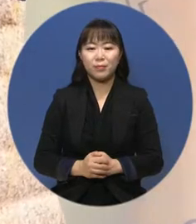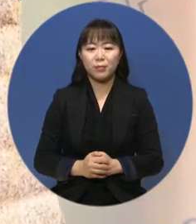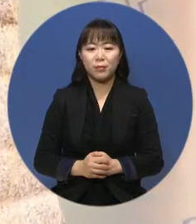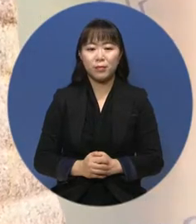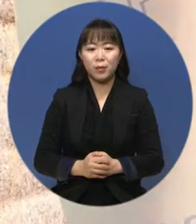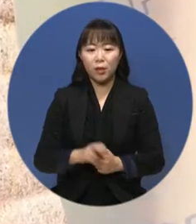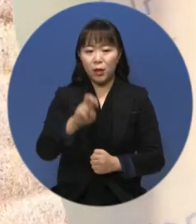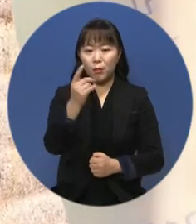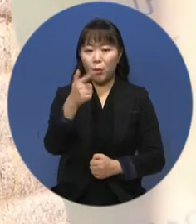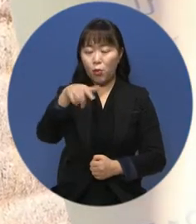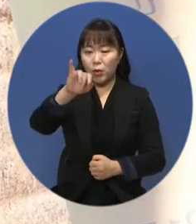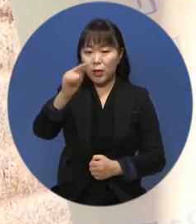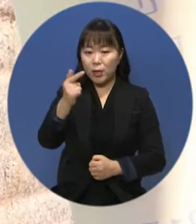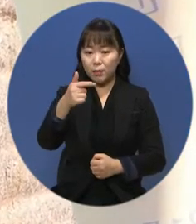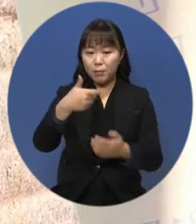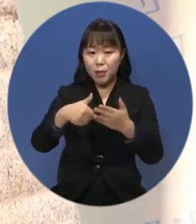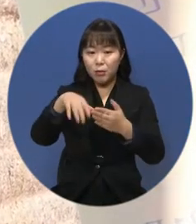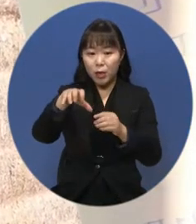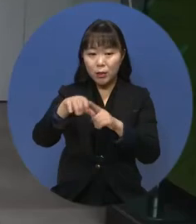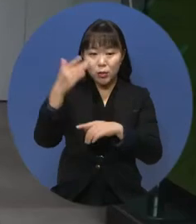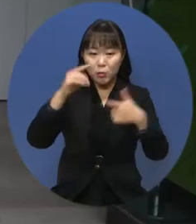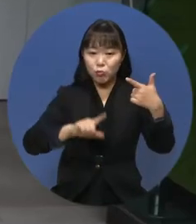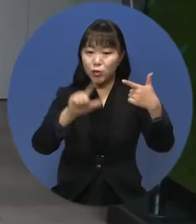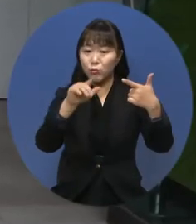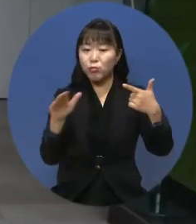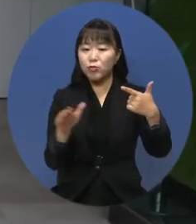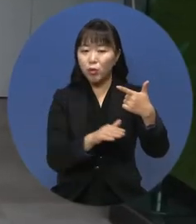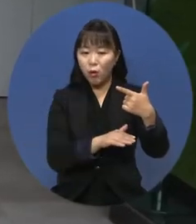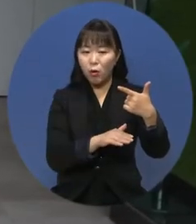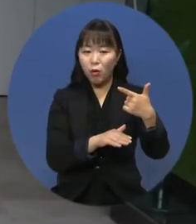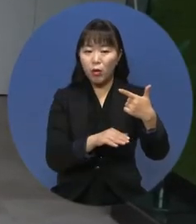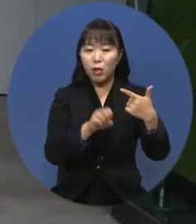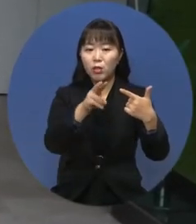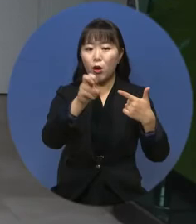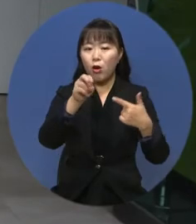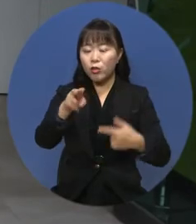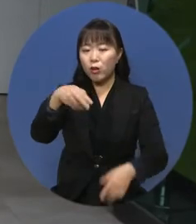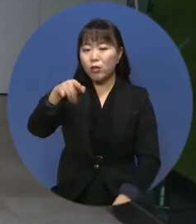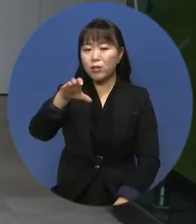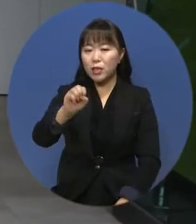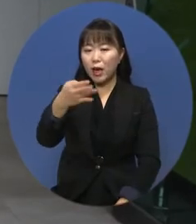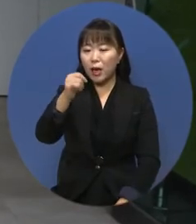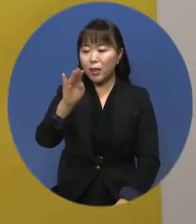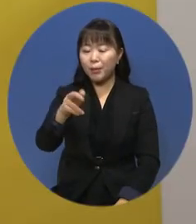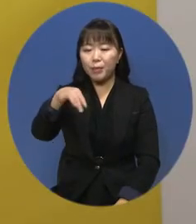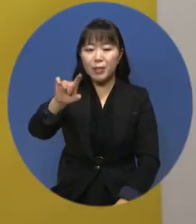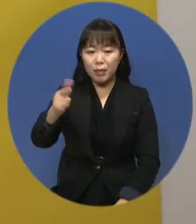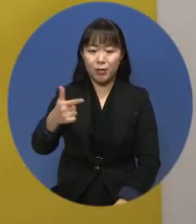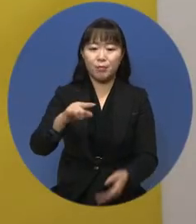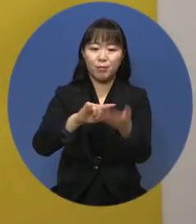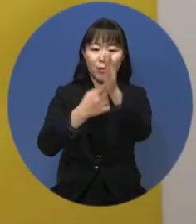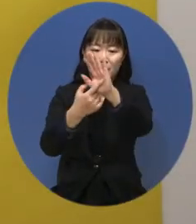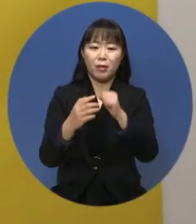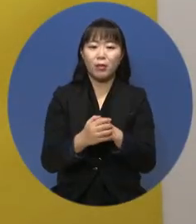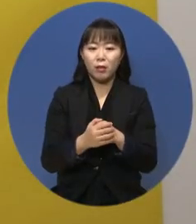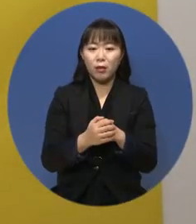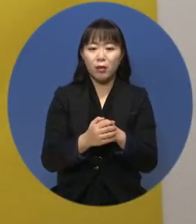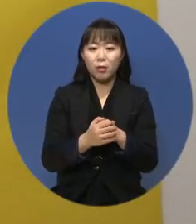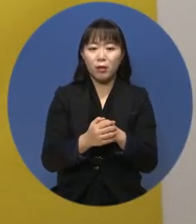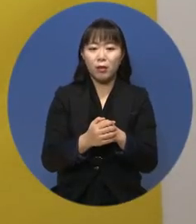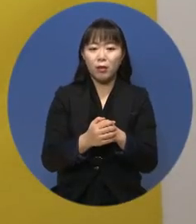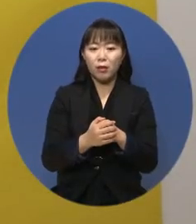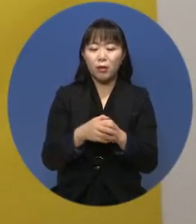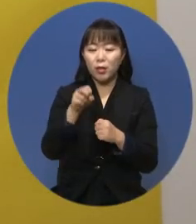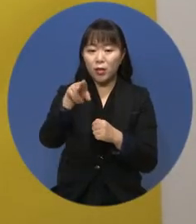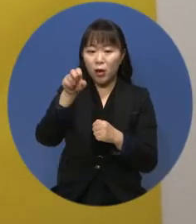수전 목인 미술관 에서는 지난 6일부터 여여 창립 전이 열리고 있습니다 여여 를 바라보는